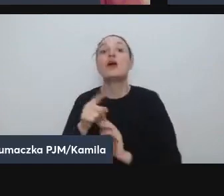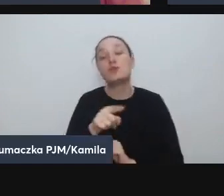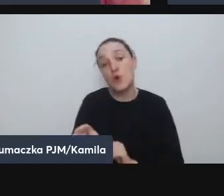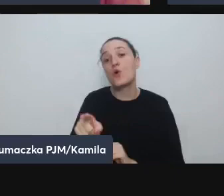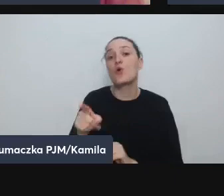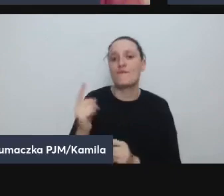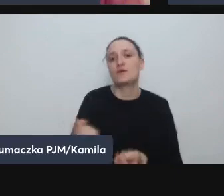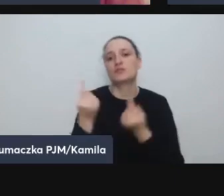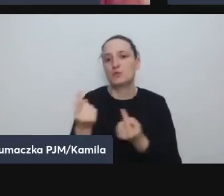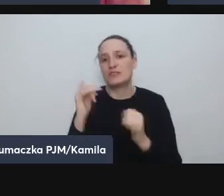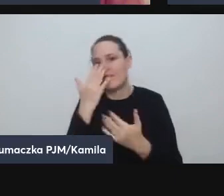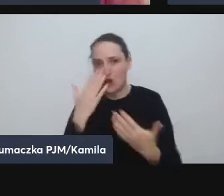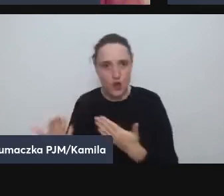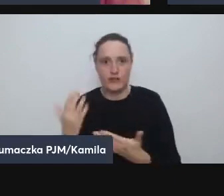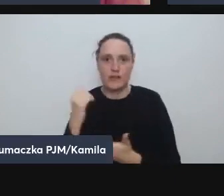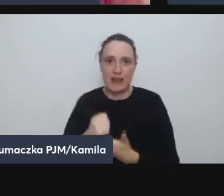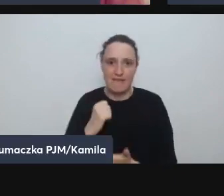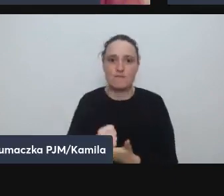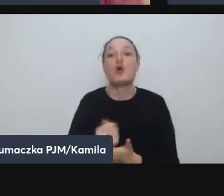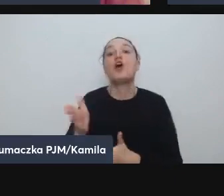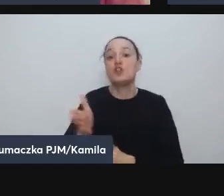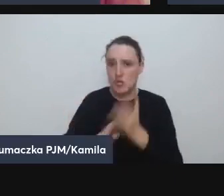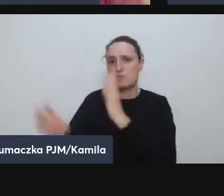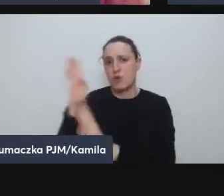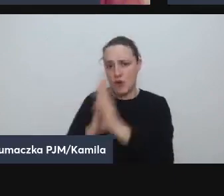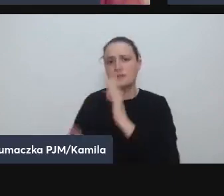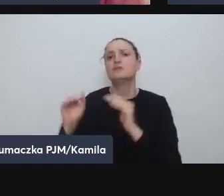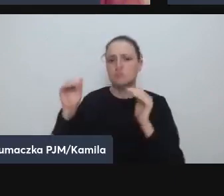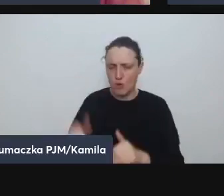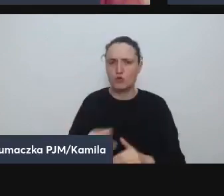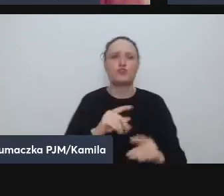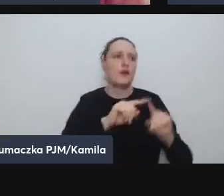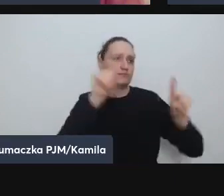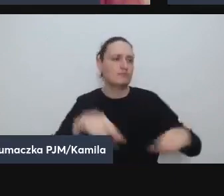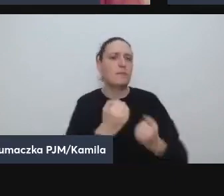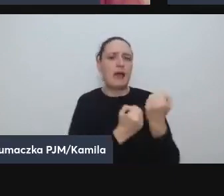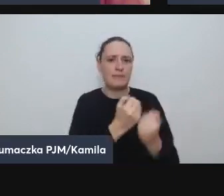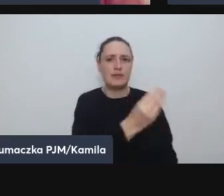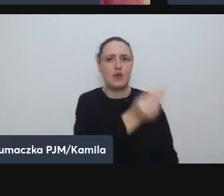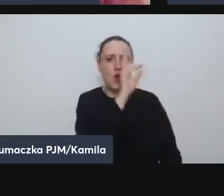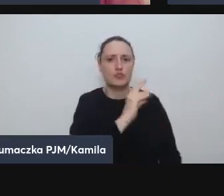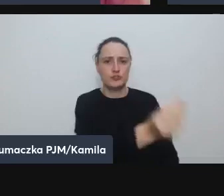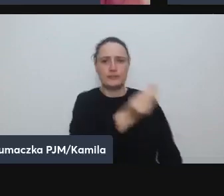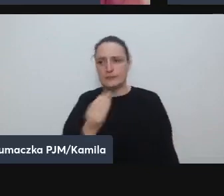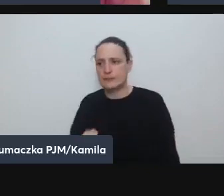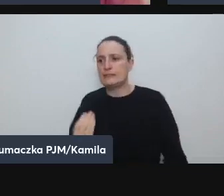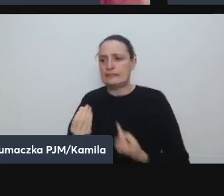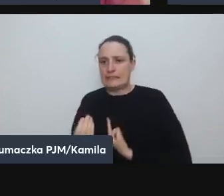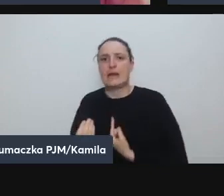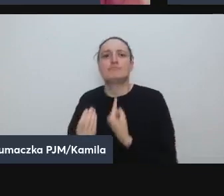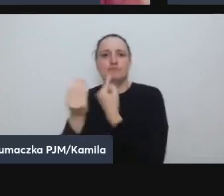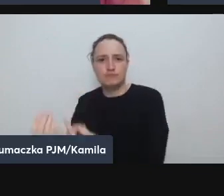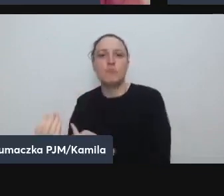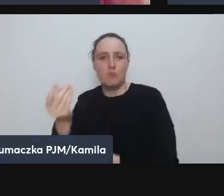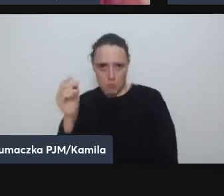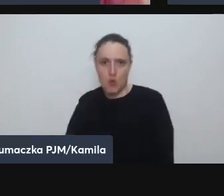taka sytuacja prawna, że część poradni pozwala papierowy kwitek i można chodzić samemu, nie? Że też daje te prawa pacjenckie, bo chyba